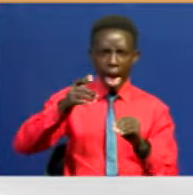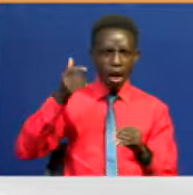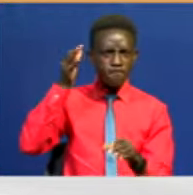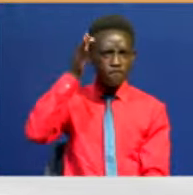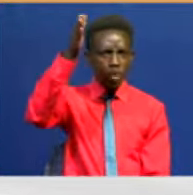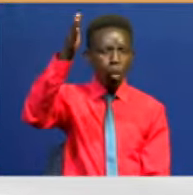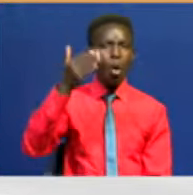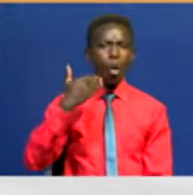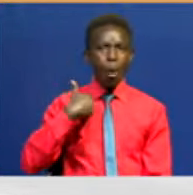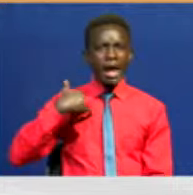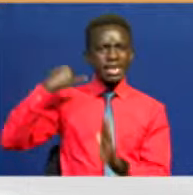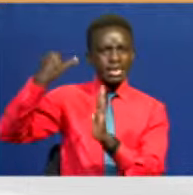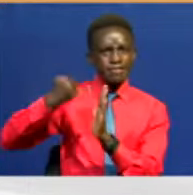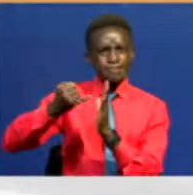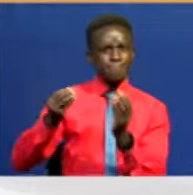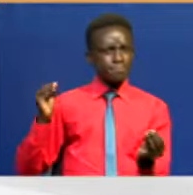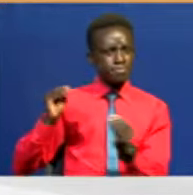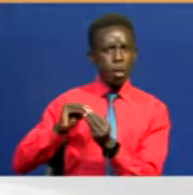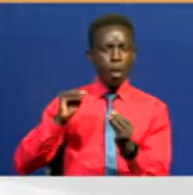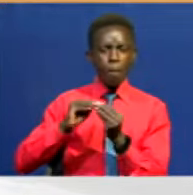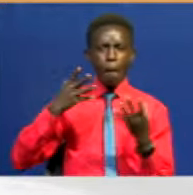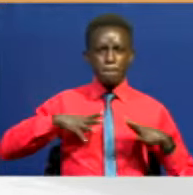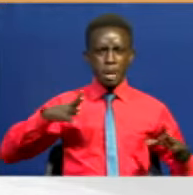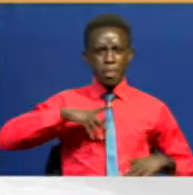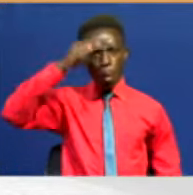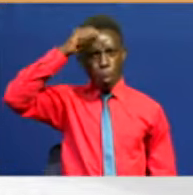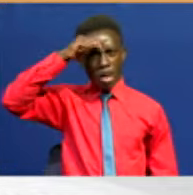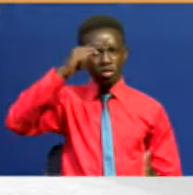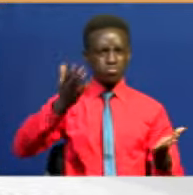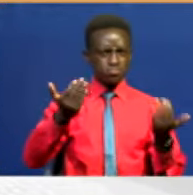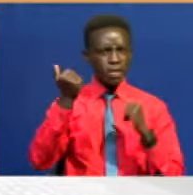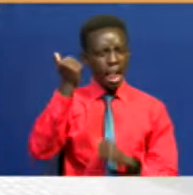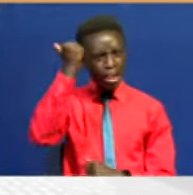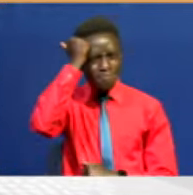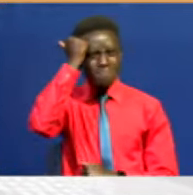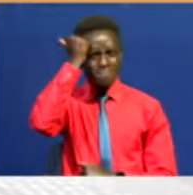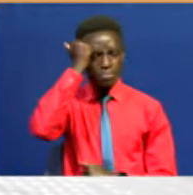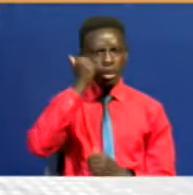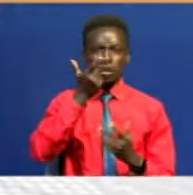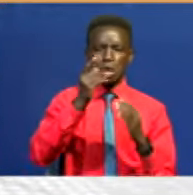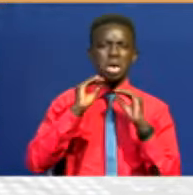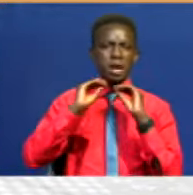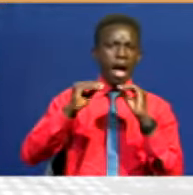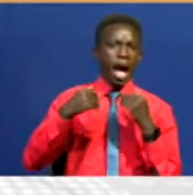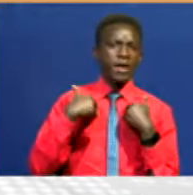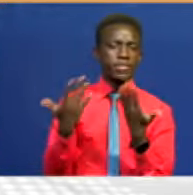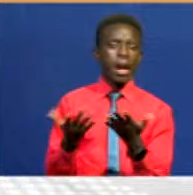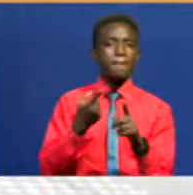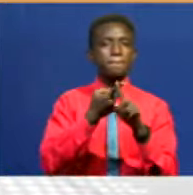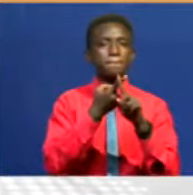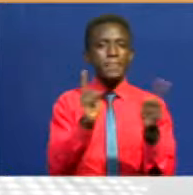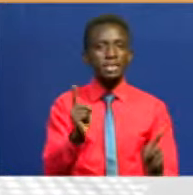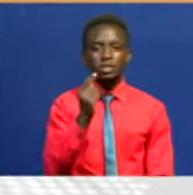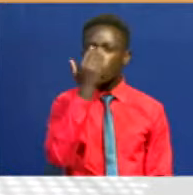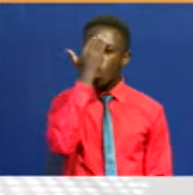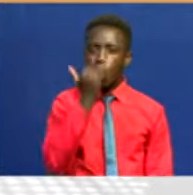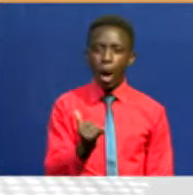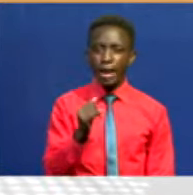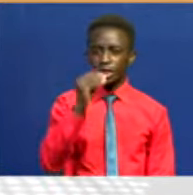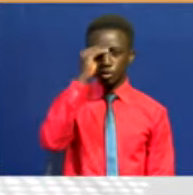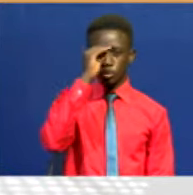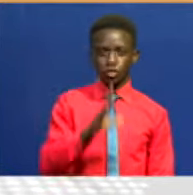na ujuzi, na mafunzo mmekuwa mkiyatoa pale, lakini kwa nini mwanafunzi aende katika chuo cha